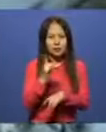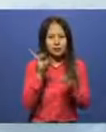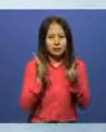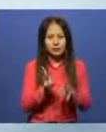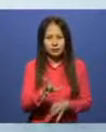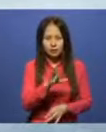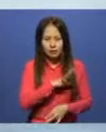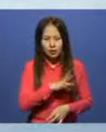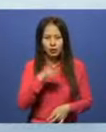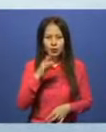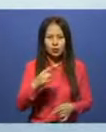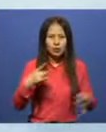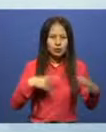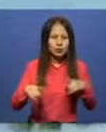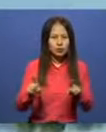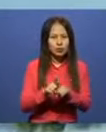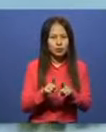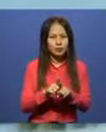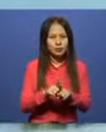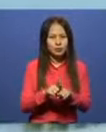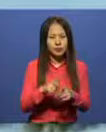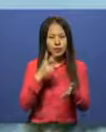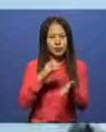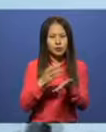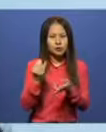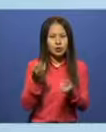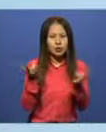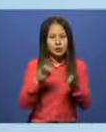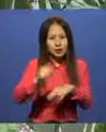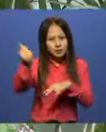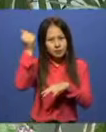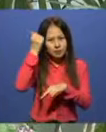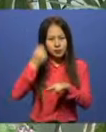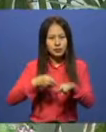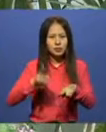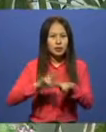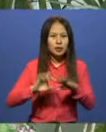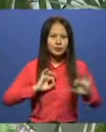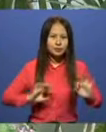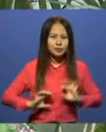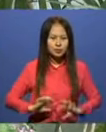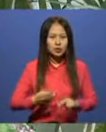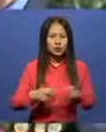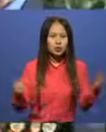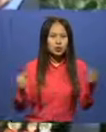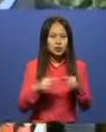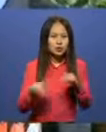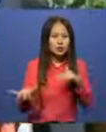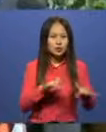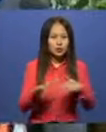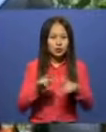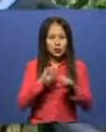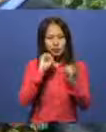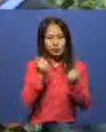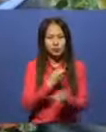Ардагердің айтуына қарағанда, денесінде жау оғының бірнеше жарықшағы әлі де бар көрінеді. Алайда 90-нан асқан ардагердің қимылы ширақ. Түрлі